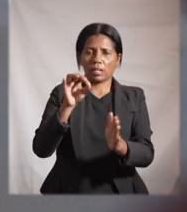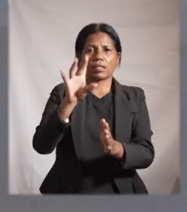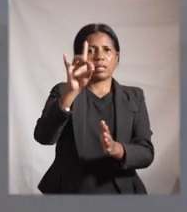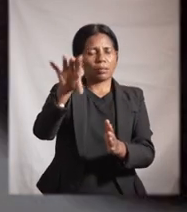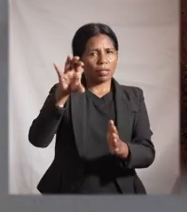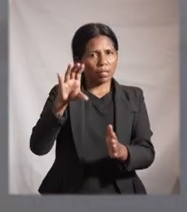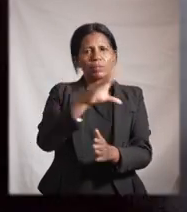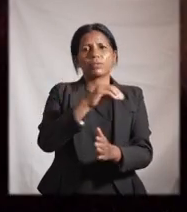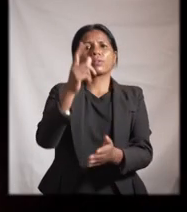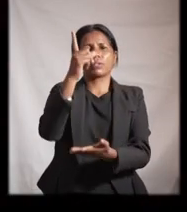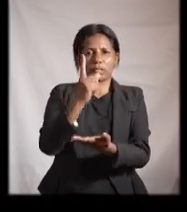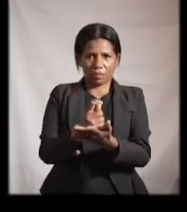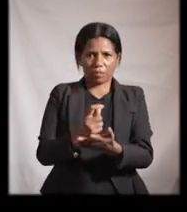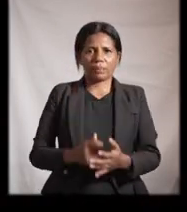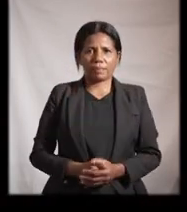800 sai 1000 ba.